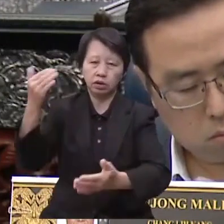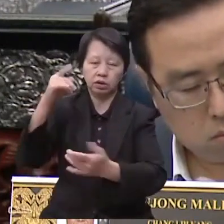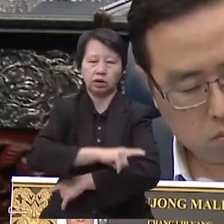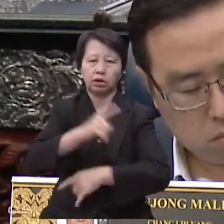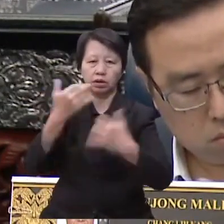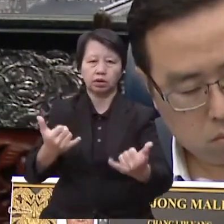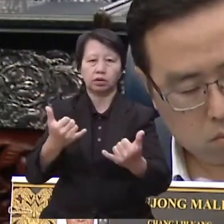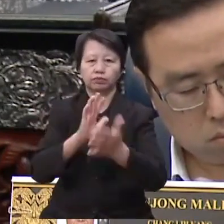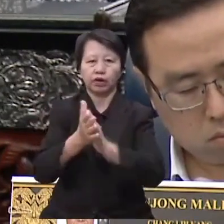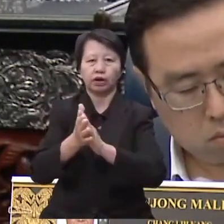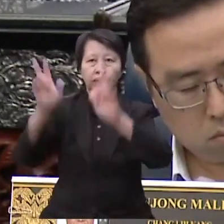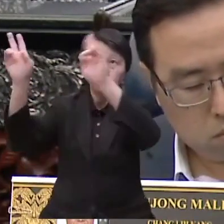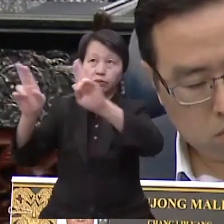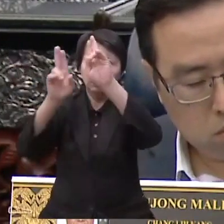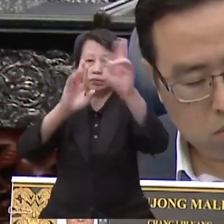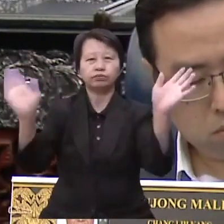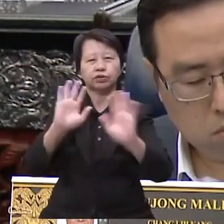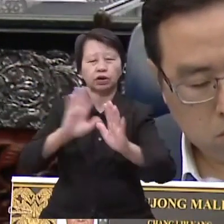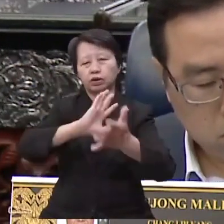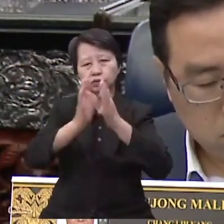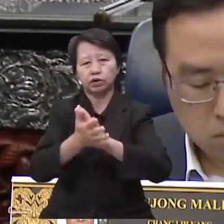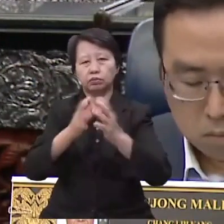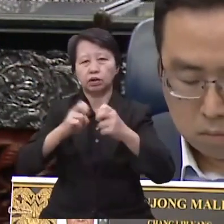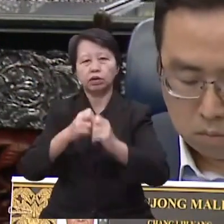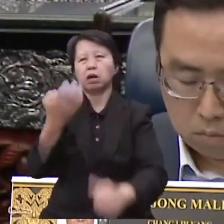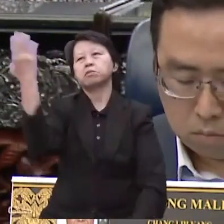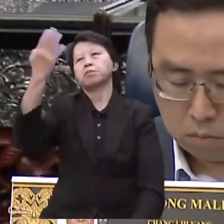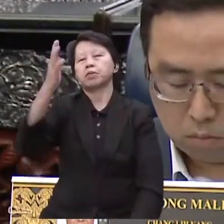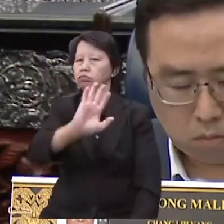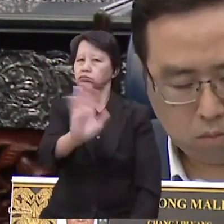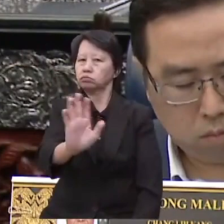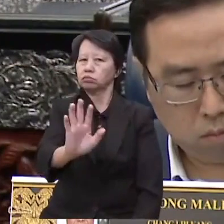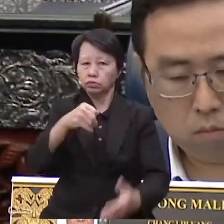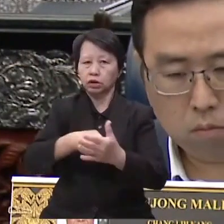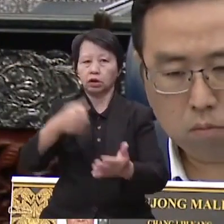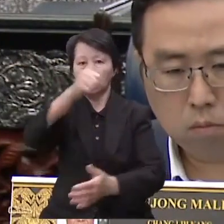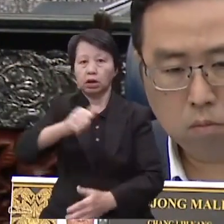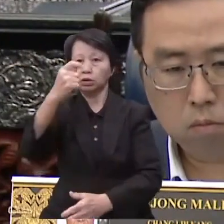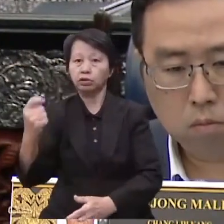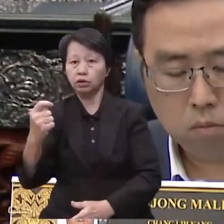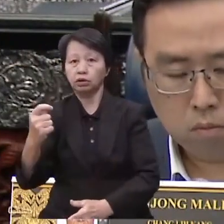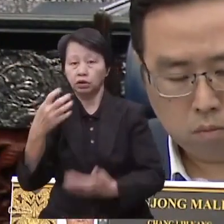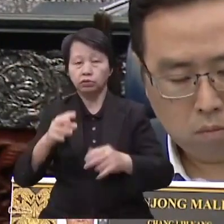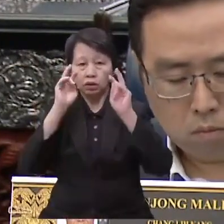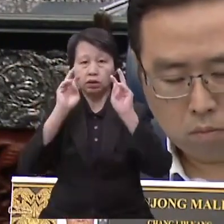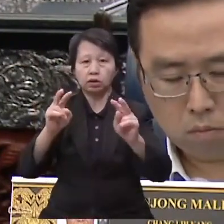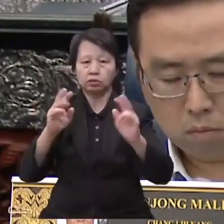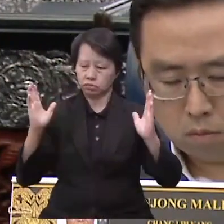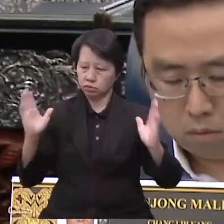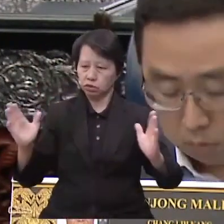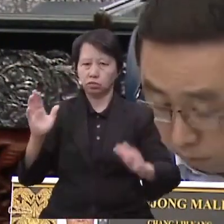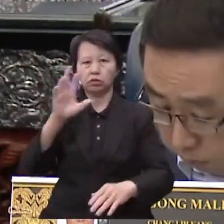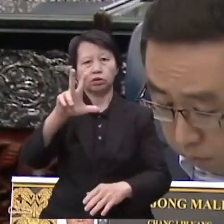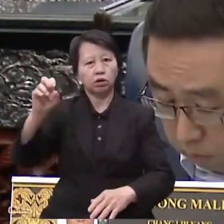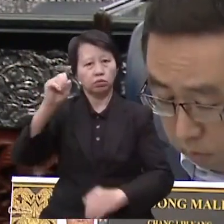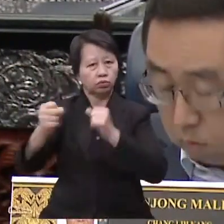supaya jerebu ini tidak jadi satu perkara yang normal dalam Asia Tenggara sebagaimana kita telah lihat dalam tempoh hampir